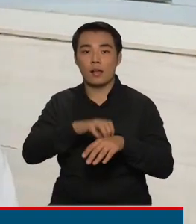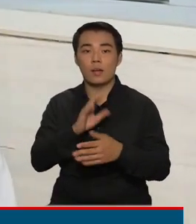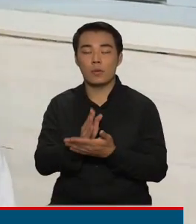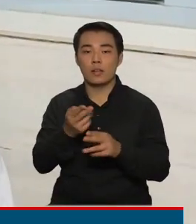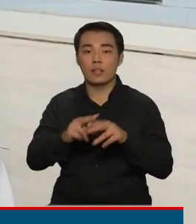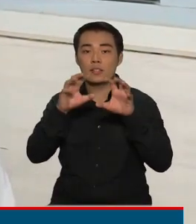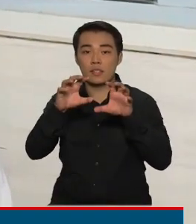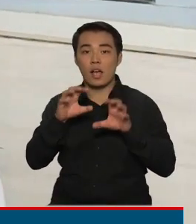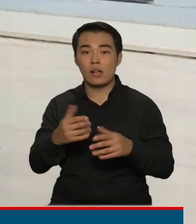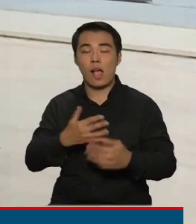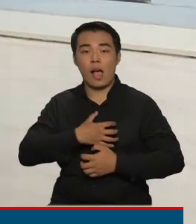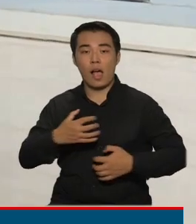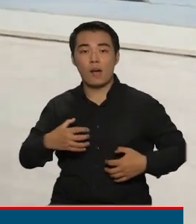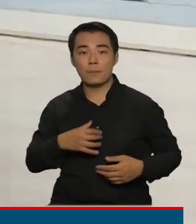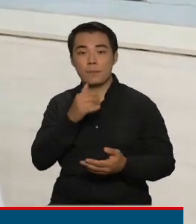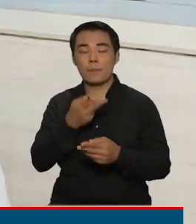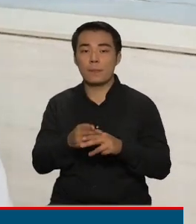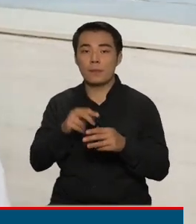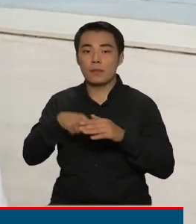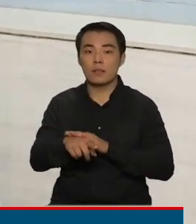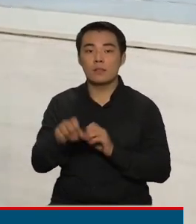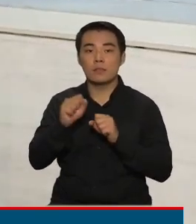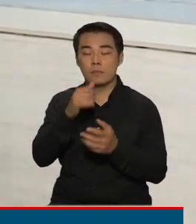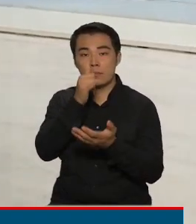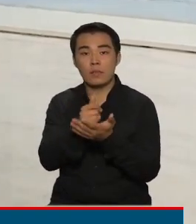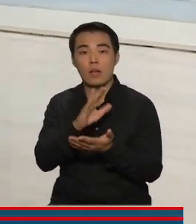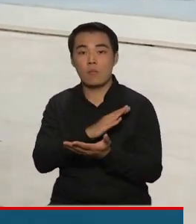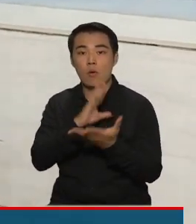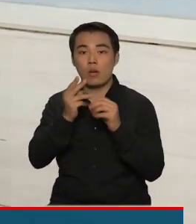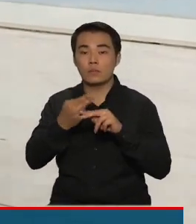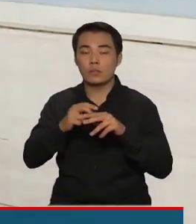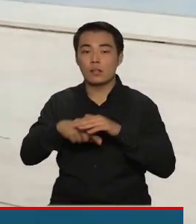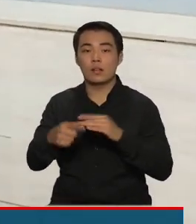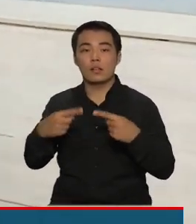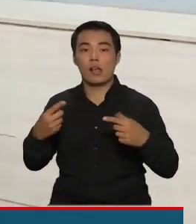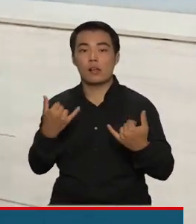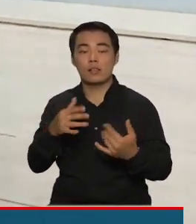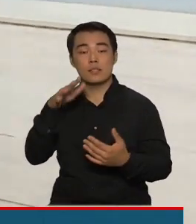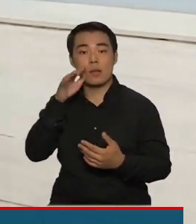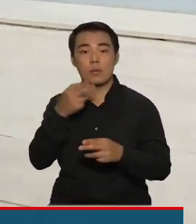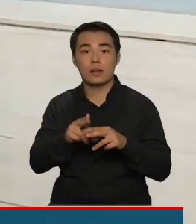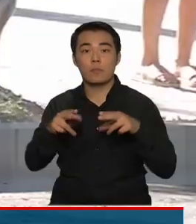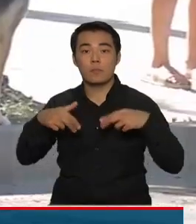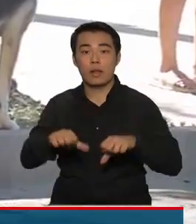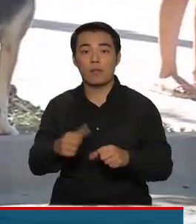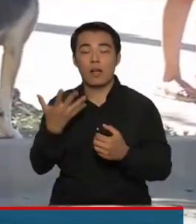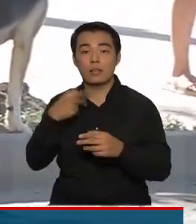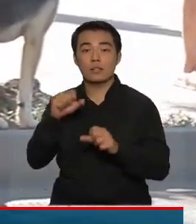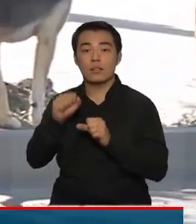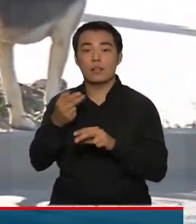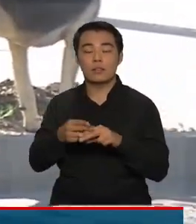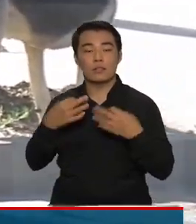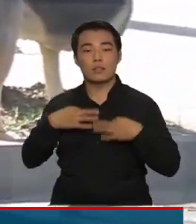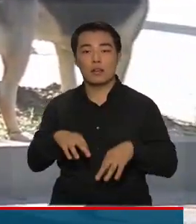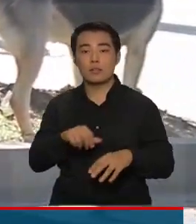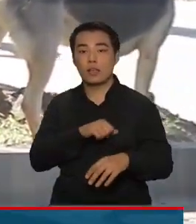ешқандай да адамның баланың құқығы ешқандай қорғалмаған. Бұл жерде тек қана бір тарап иттің құқығы қорғалғанда, бұны дереу қолға